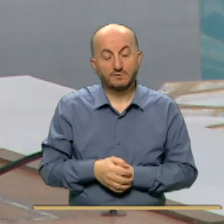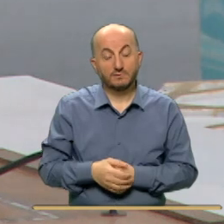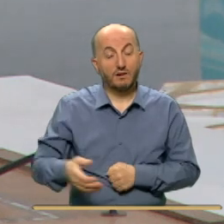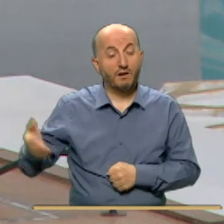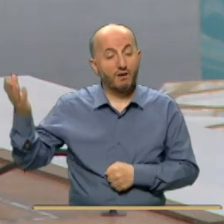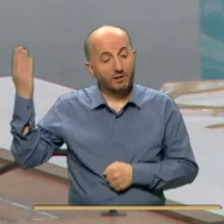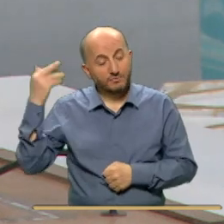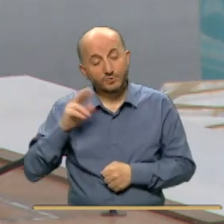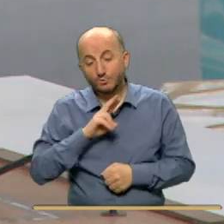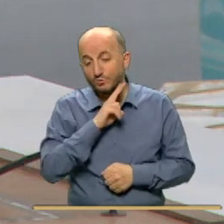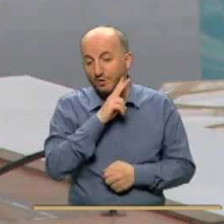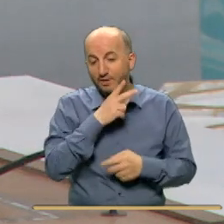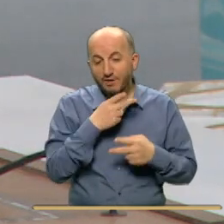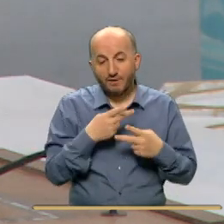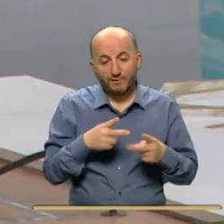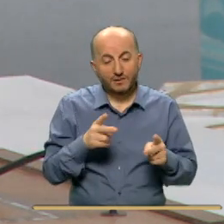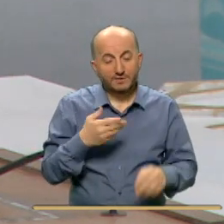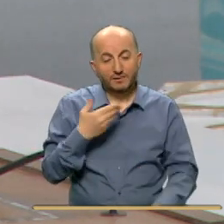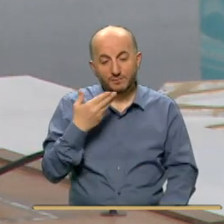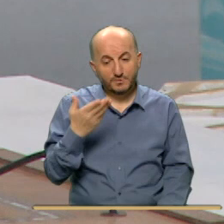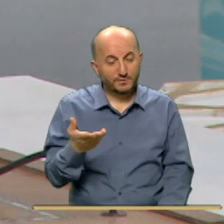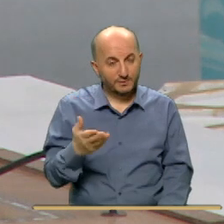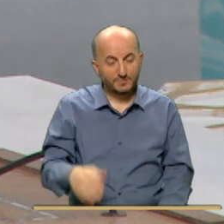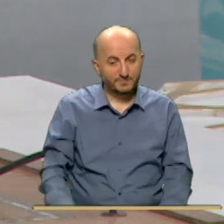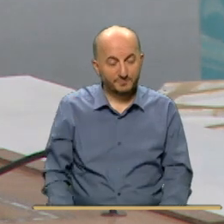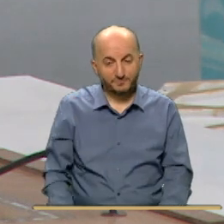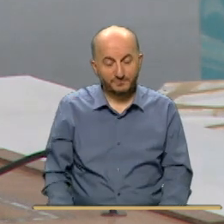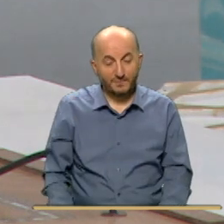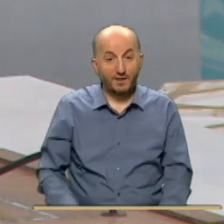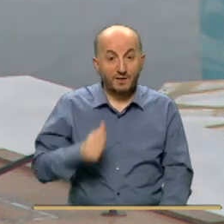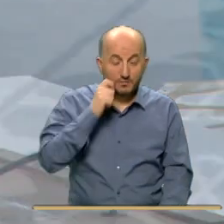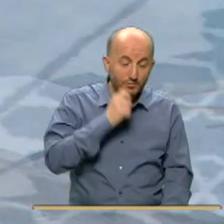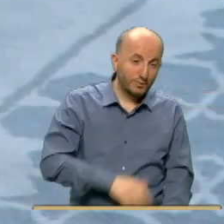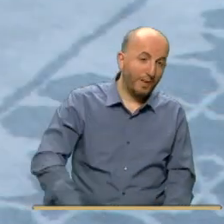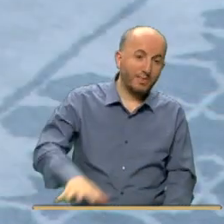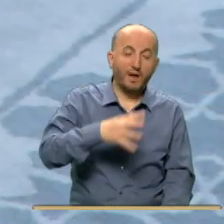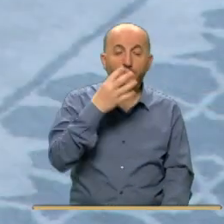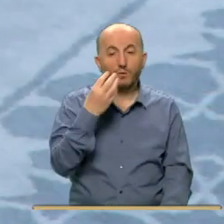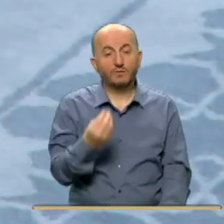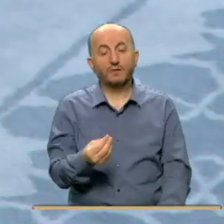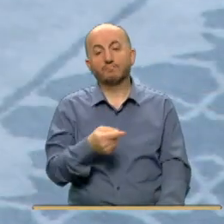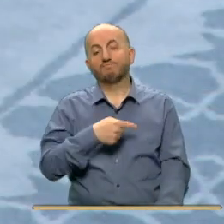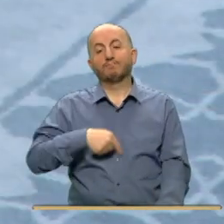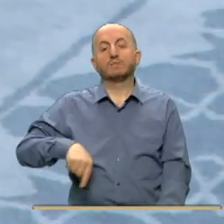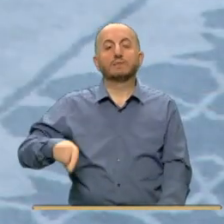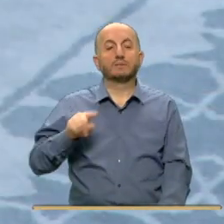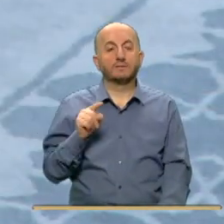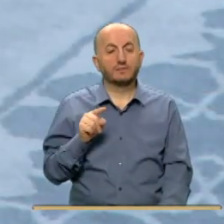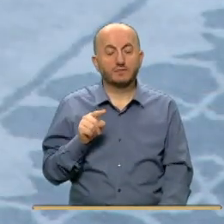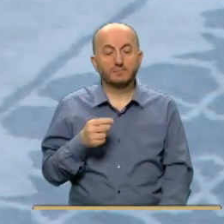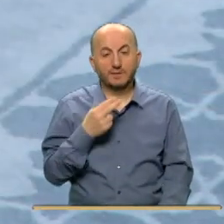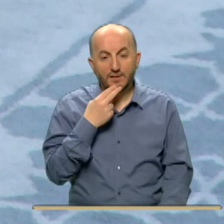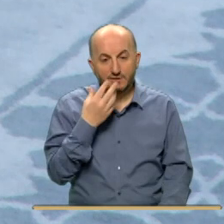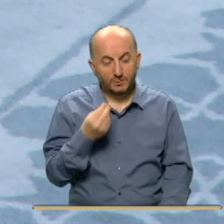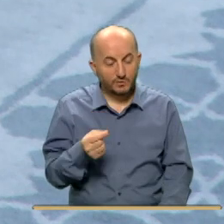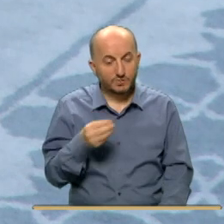geçmiş günahları affedilir buyurdu. Demek ki müminler olarak bizim kadın